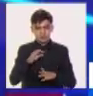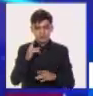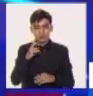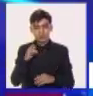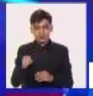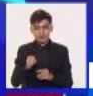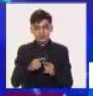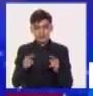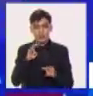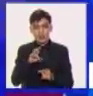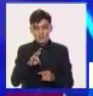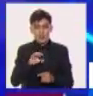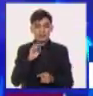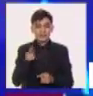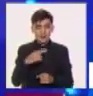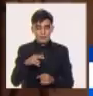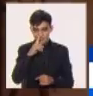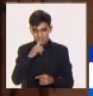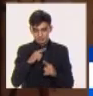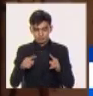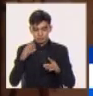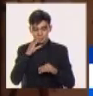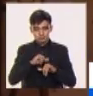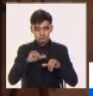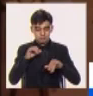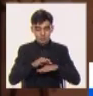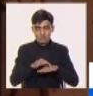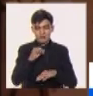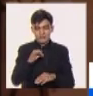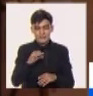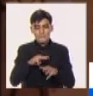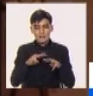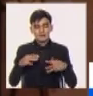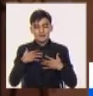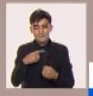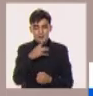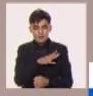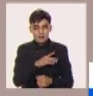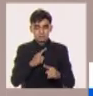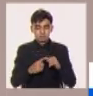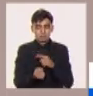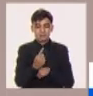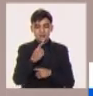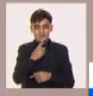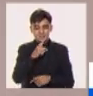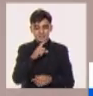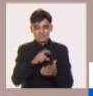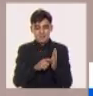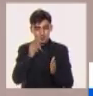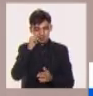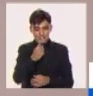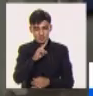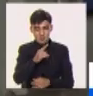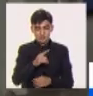период ноябрь-декабрь месяц. Минздрав добавляет, что если вирус подтвердится у одного ученика, высока вероятность